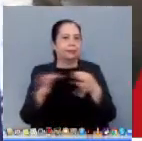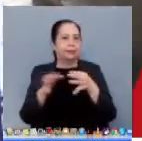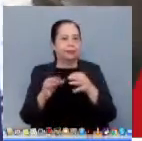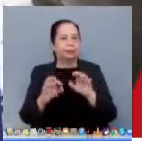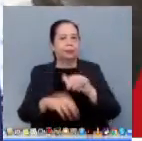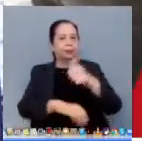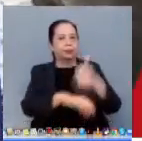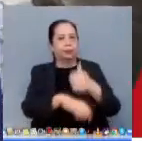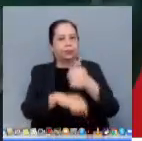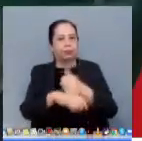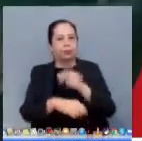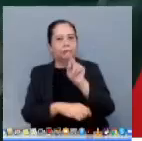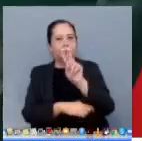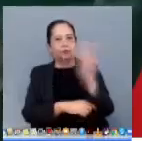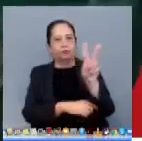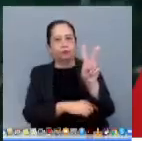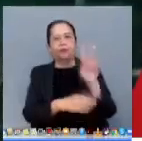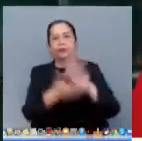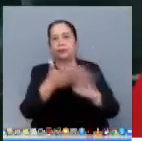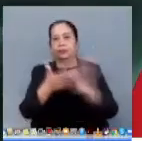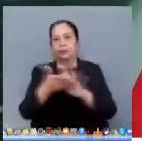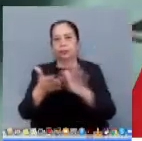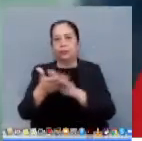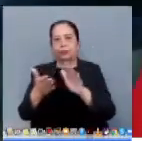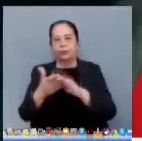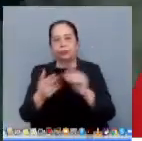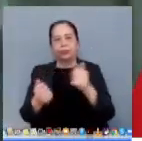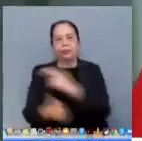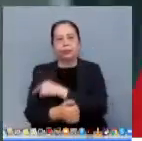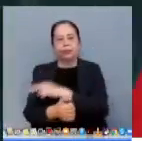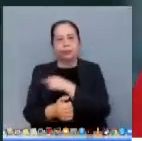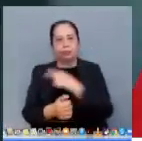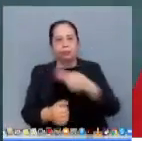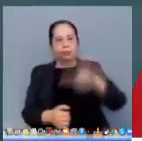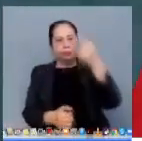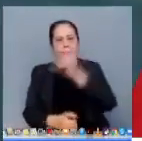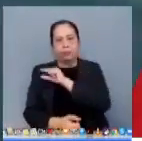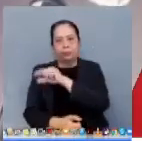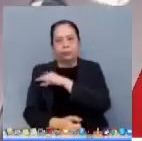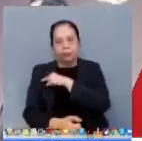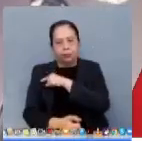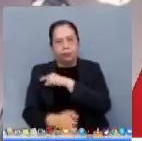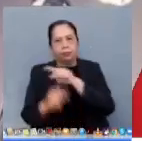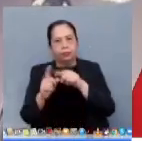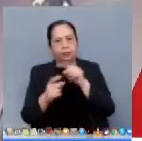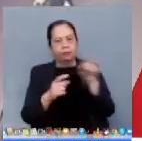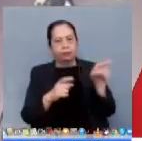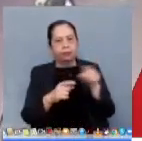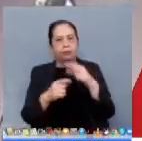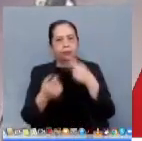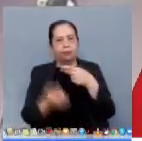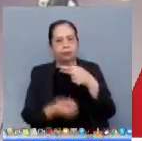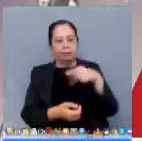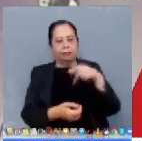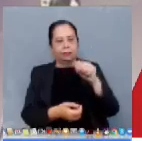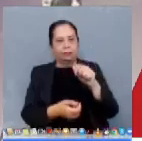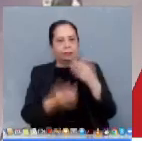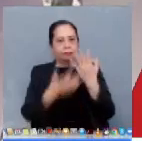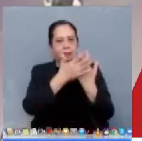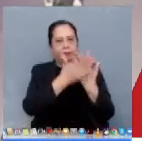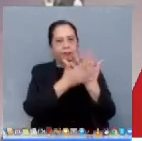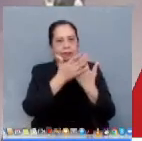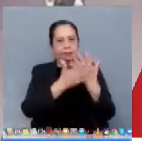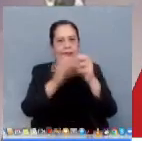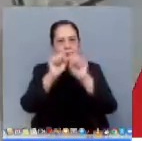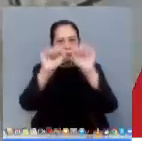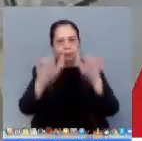UVC disinfection at hospital grade high efficiency particulate air o HEPA filter system sa air